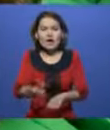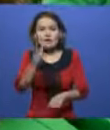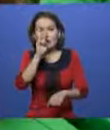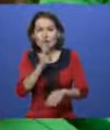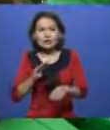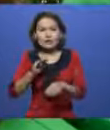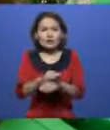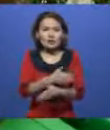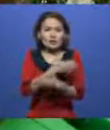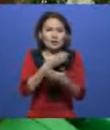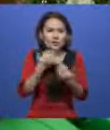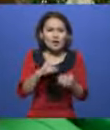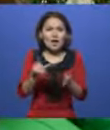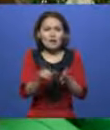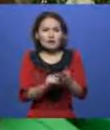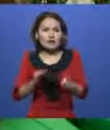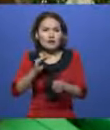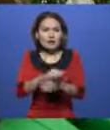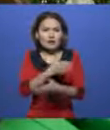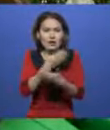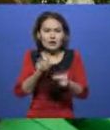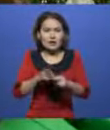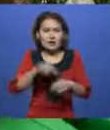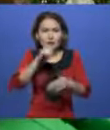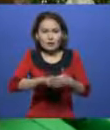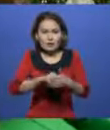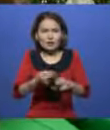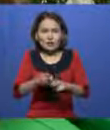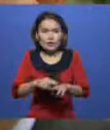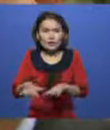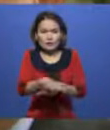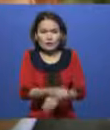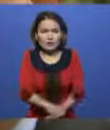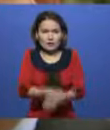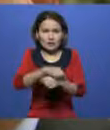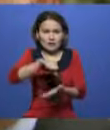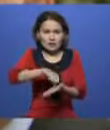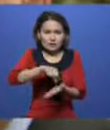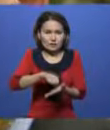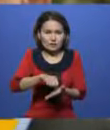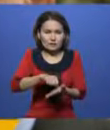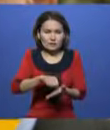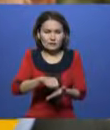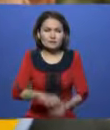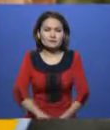мен мардымсыз жалақының салдарынан алдағы 5 жыл бізге оңай болмайтын көрінеді.